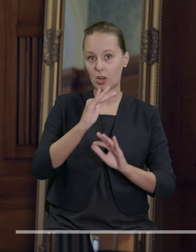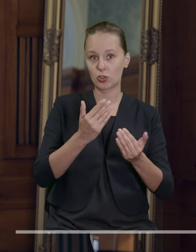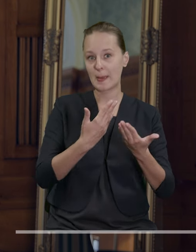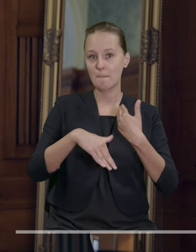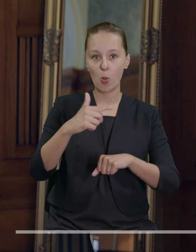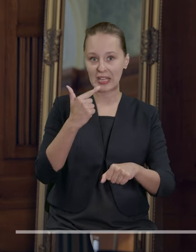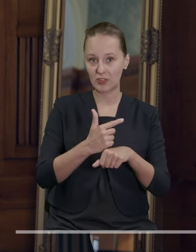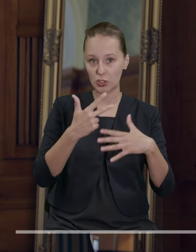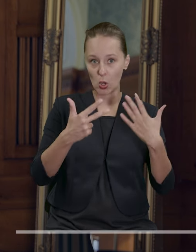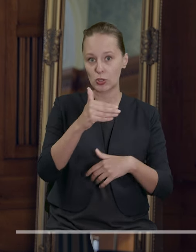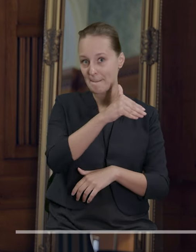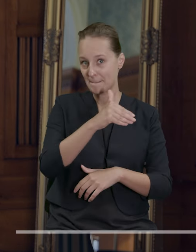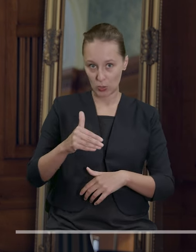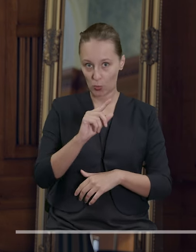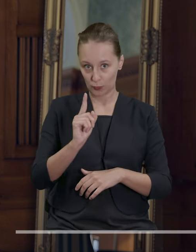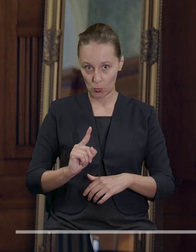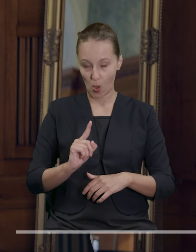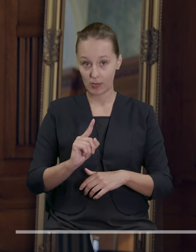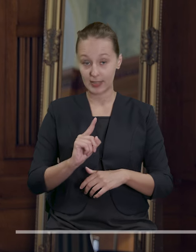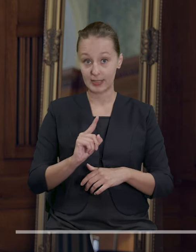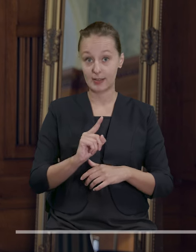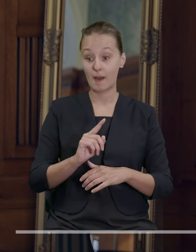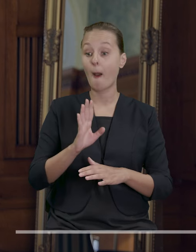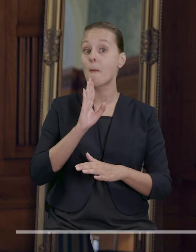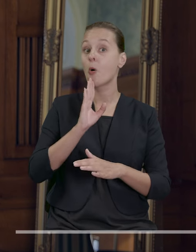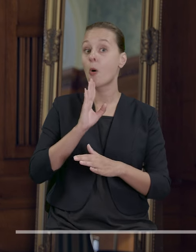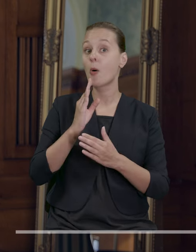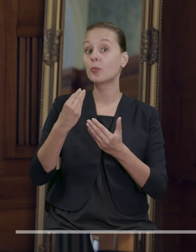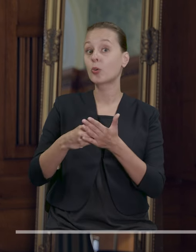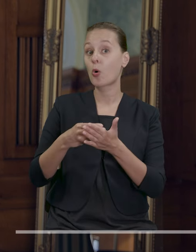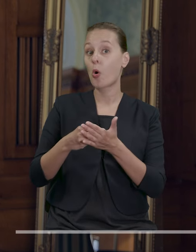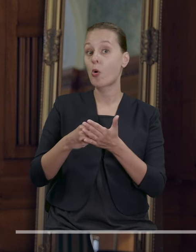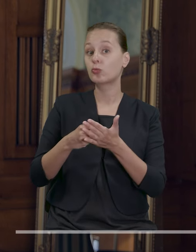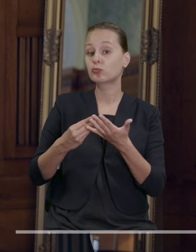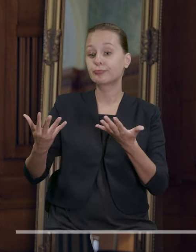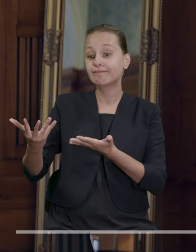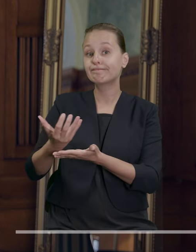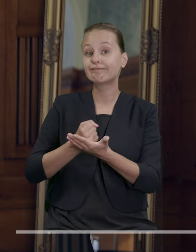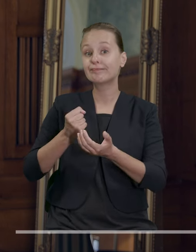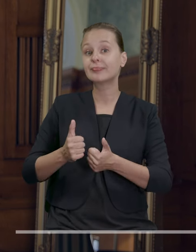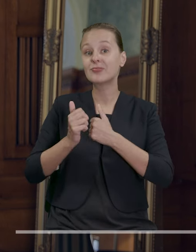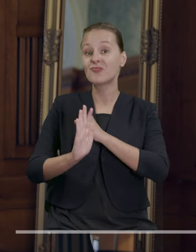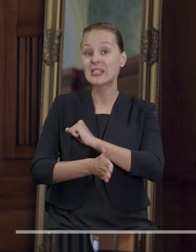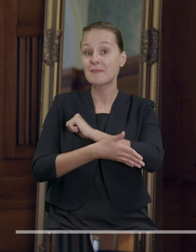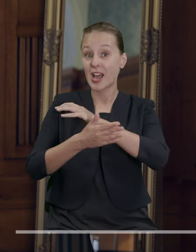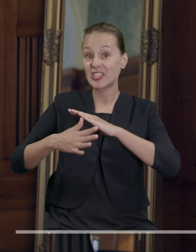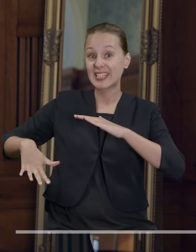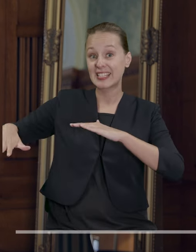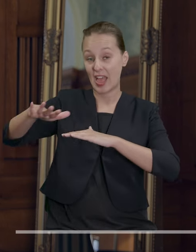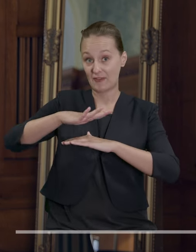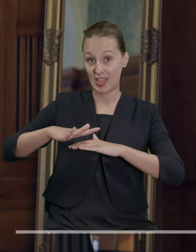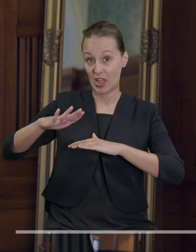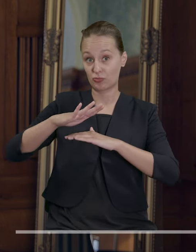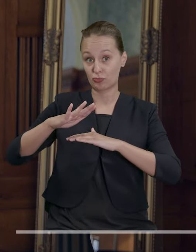ponad 28 milionów złotych, pozyskaliśmy tyle samo na wsparcie